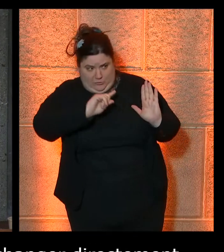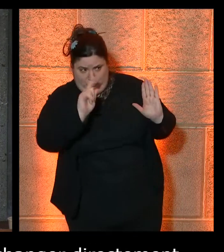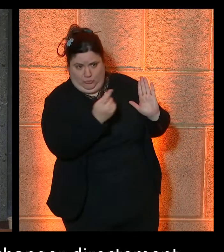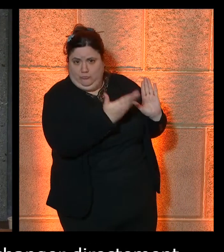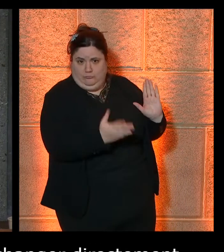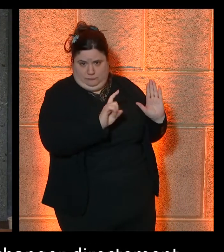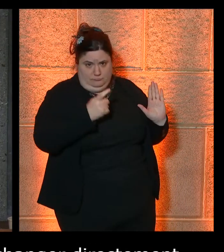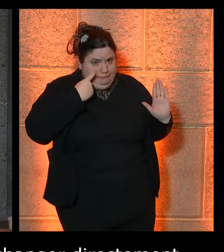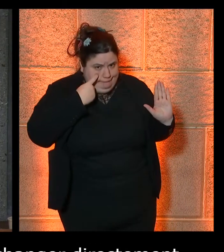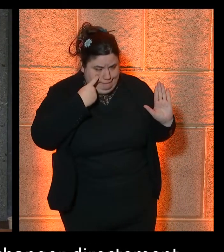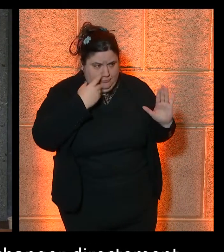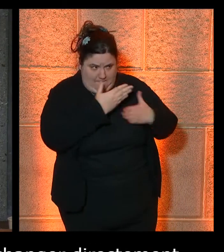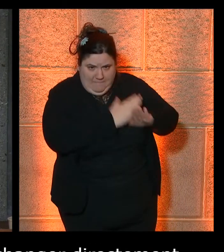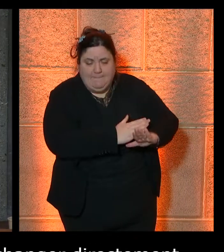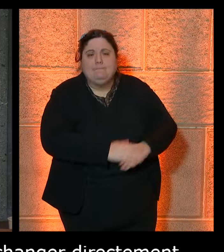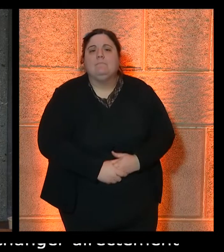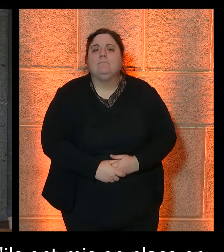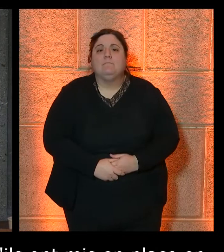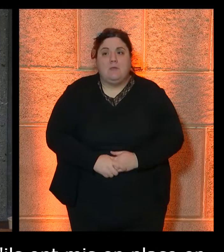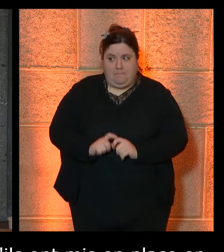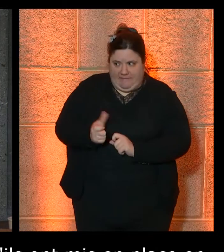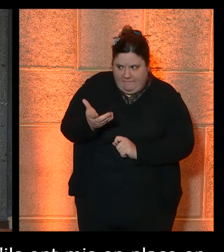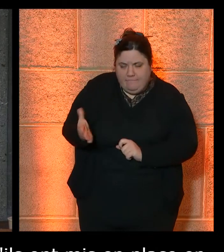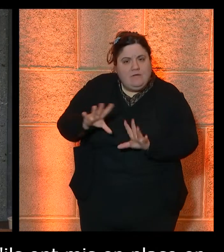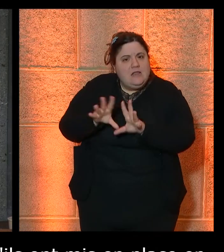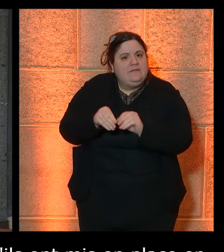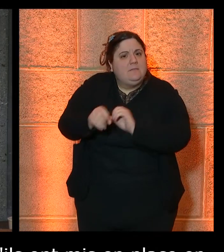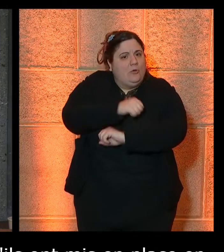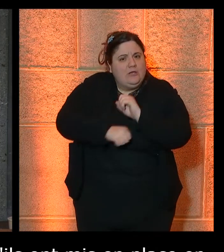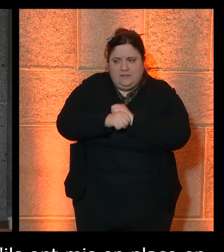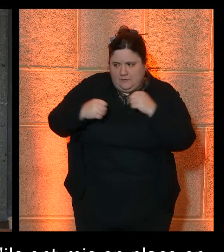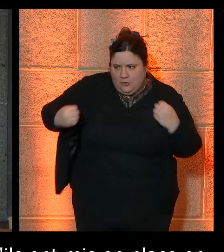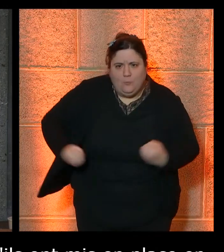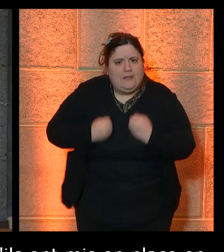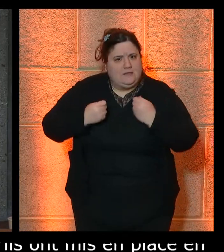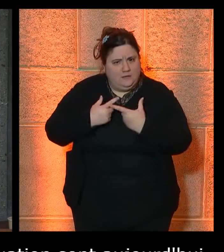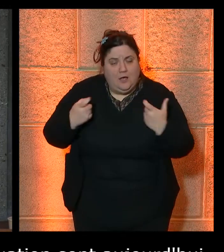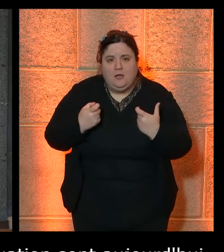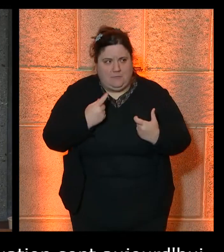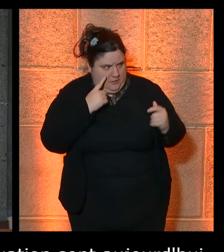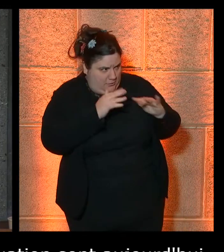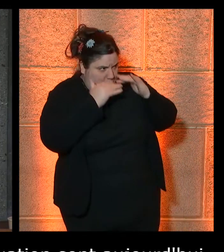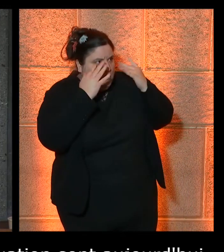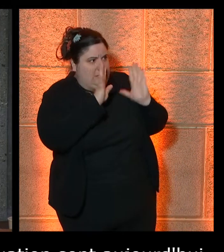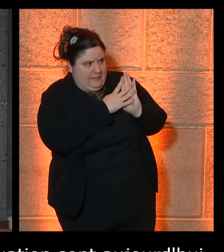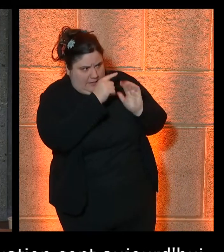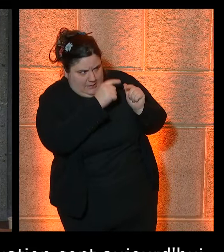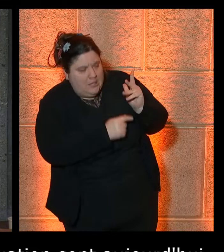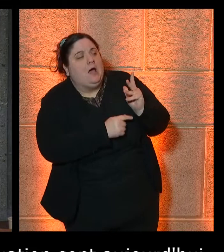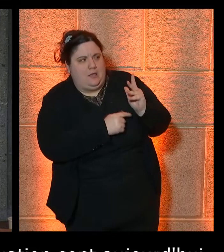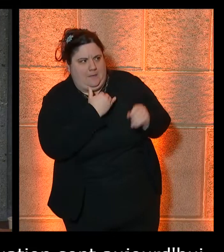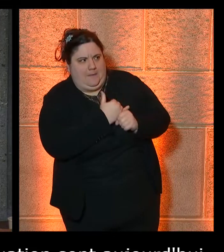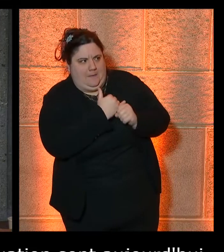et que chaque équipe de campagne tâche dès maintenant quels sont les critères qui feront l'objet de